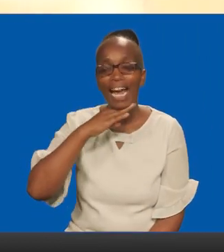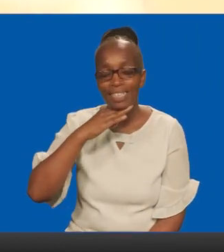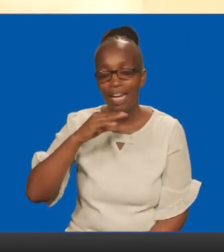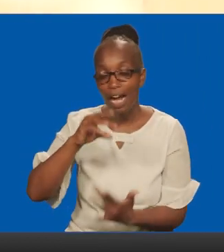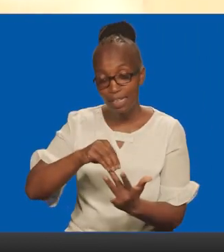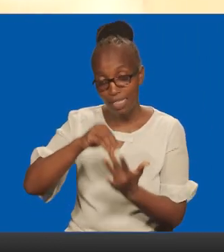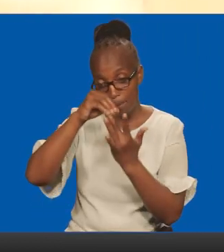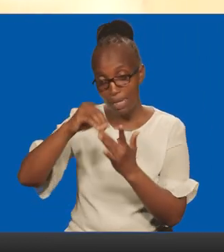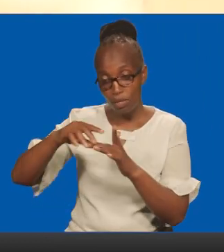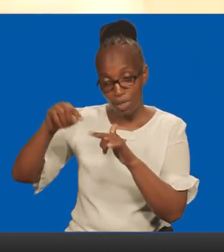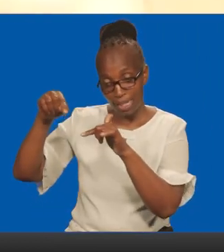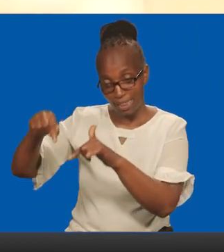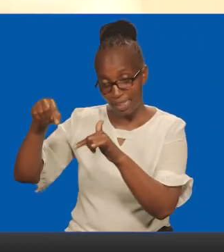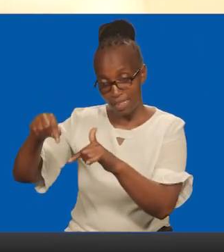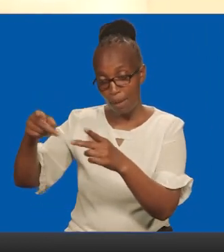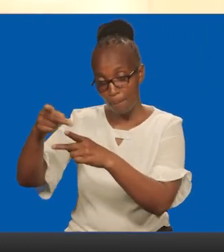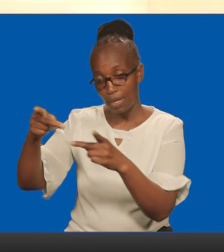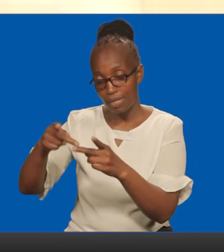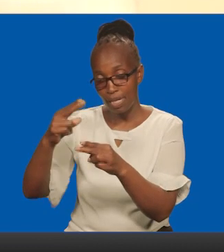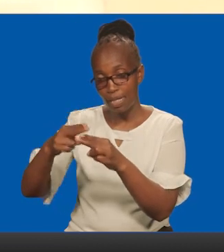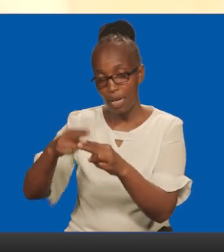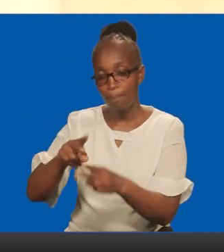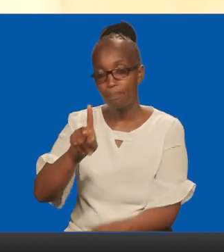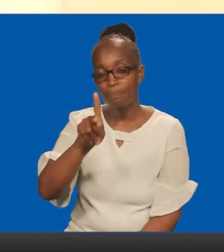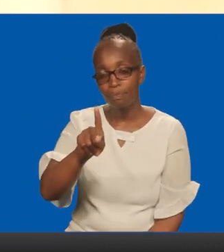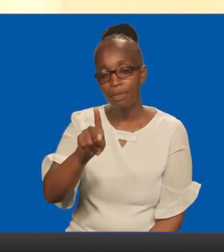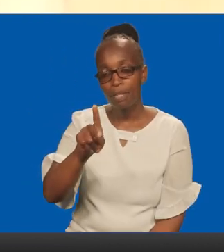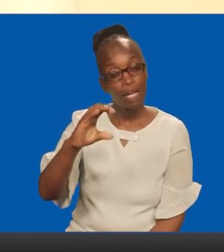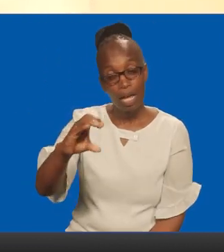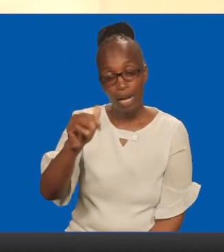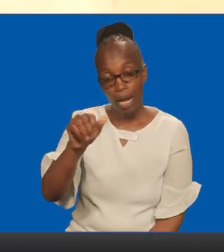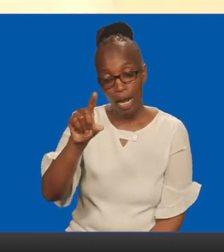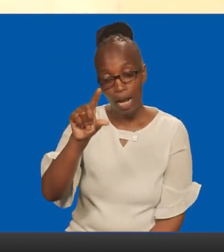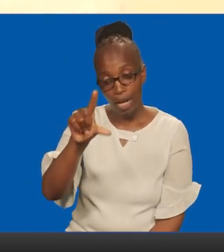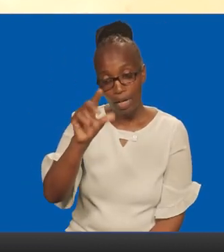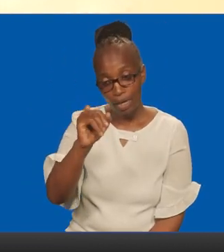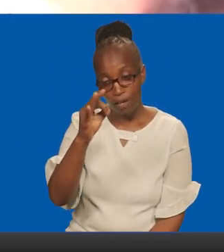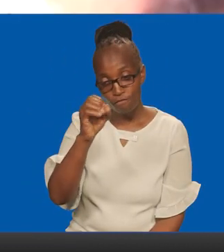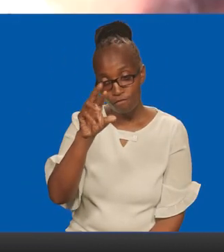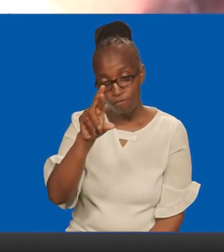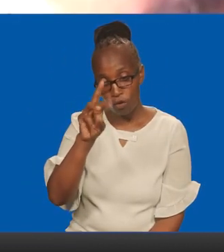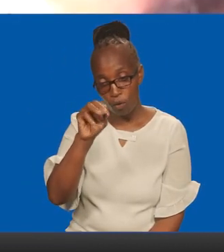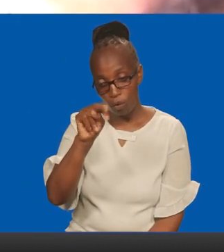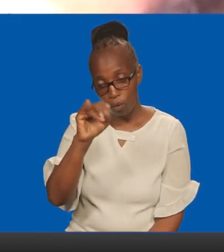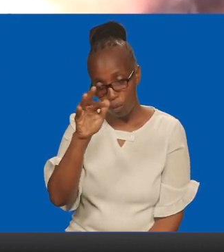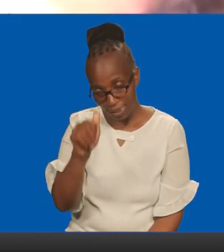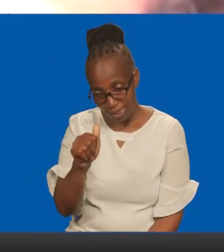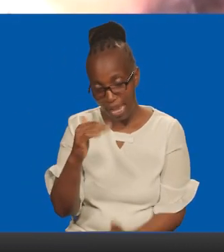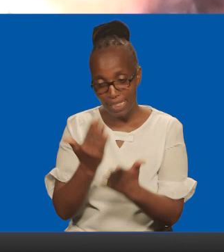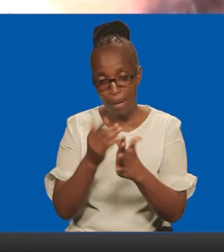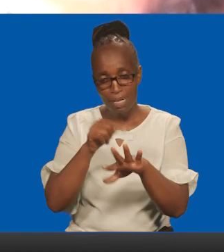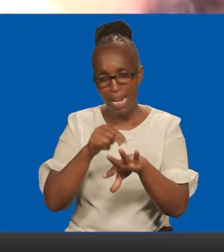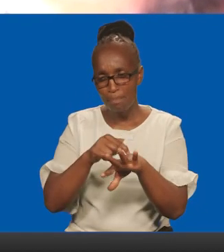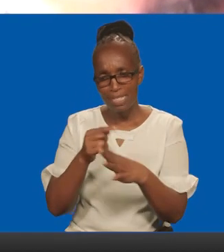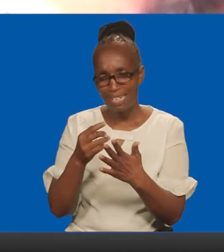kumeaga watu wengi sana kwa hii ya pombe hapa kwa huyu mtu anaitwa California. Sijui ni namna gani ile pombe